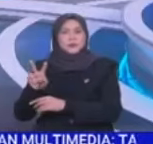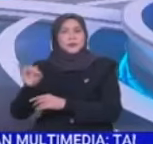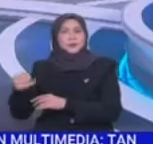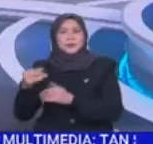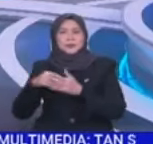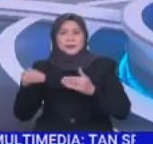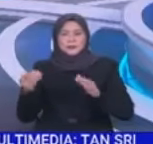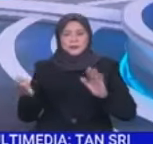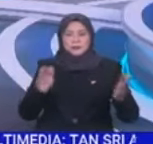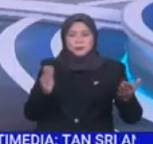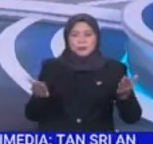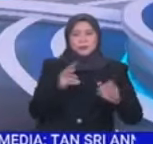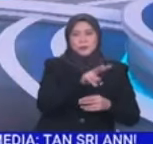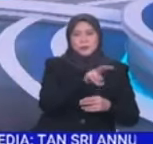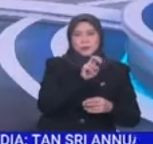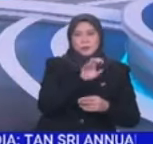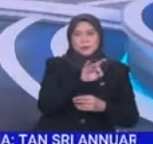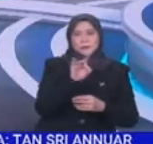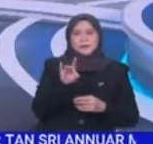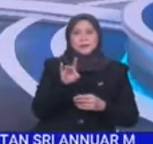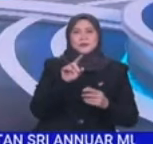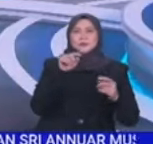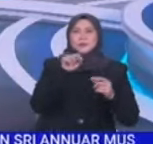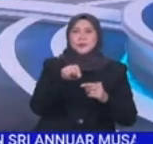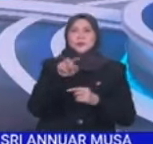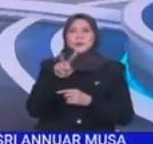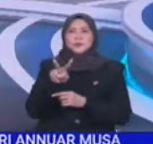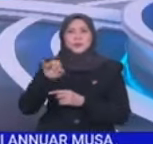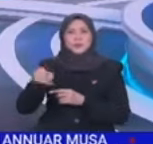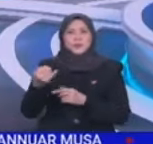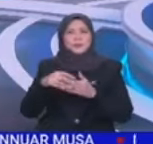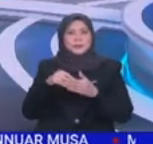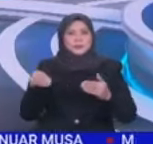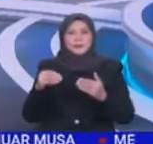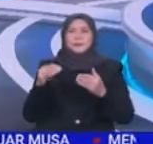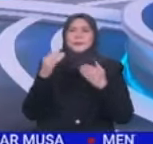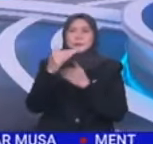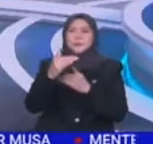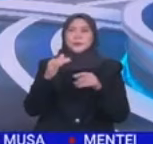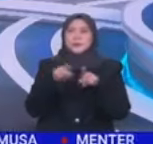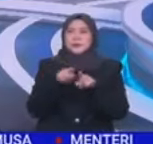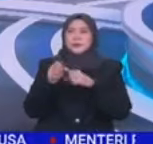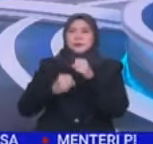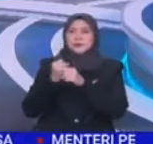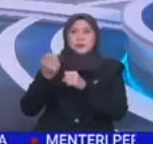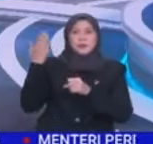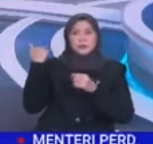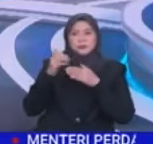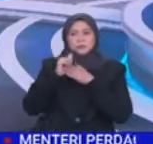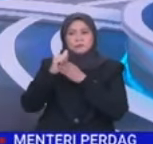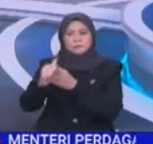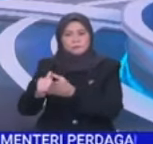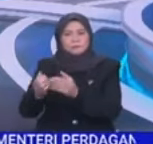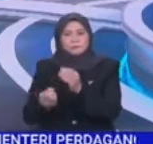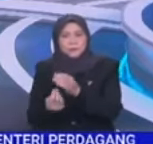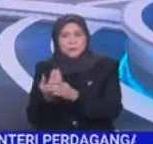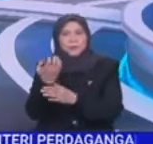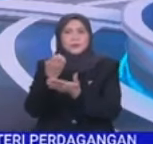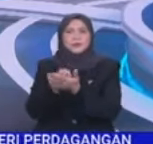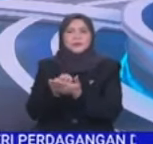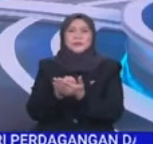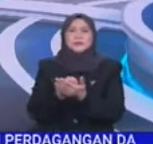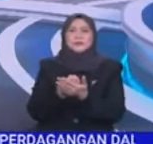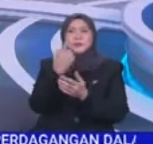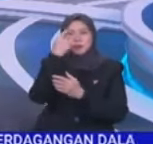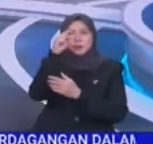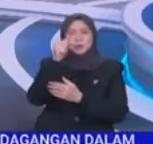berbanding RM288.22 juta tempoh yang sama tahun lalu di pacu pertumbuhan kukuh segmen